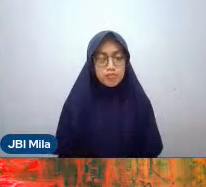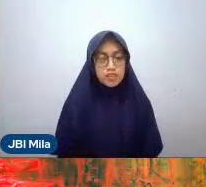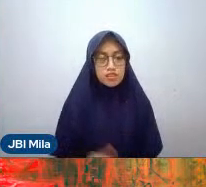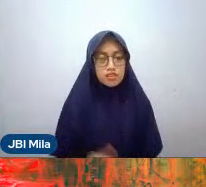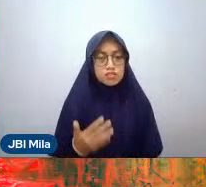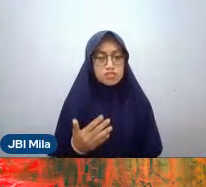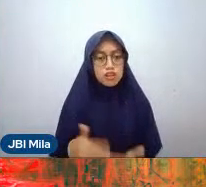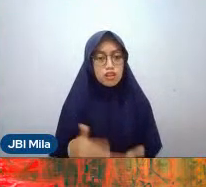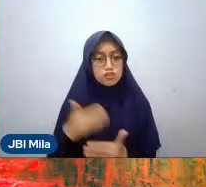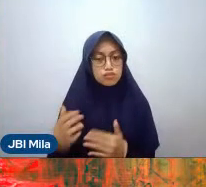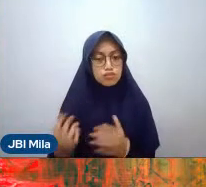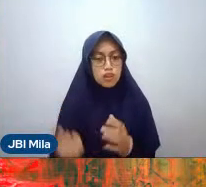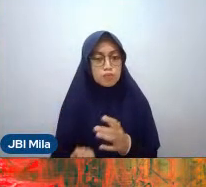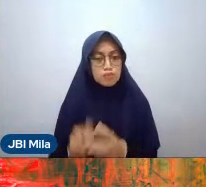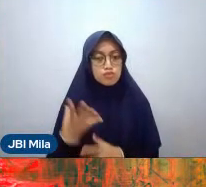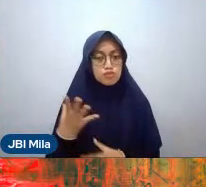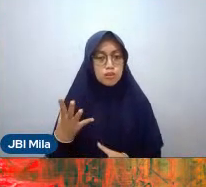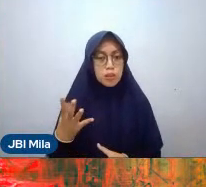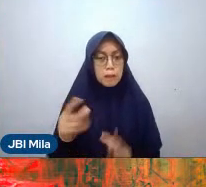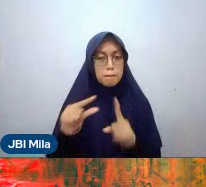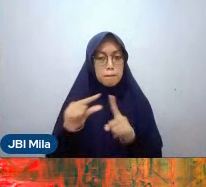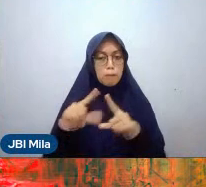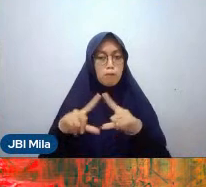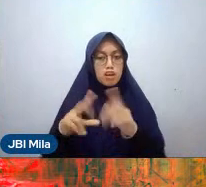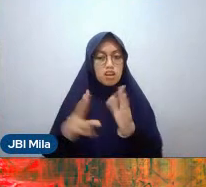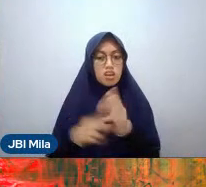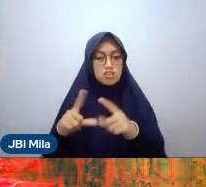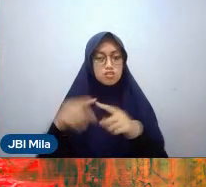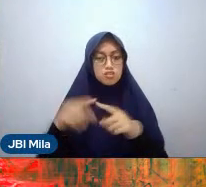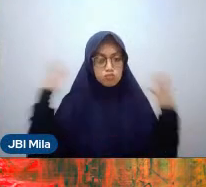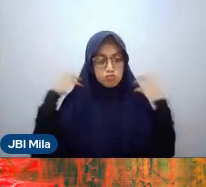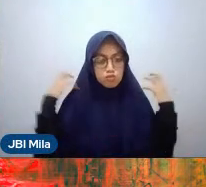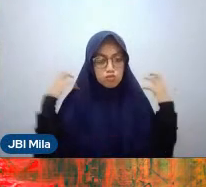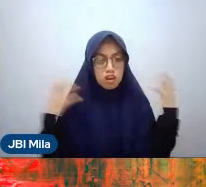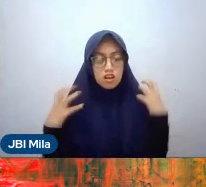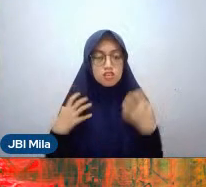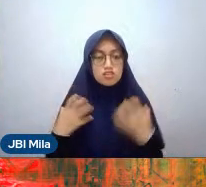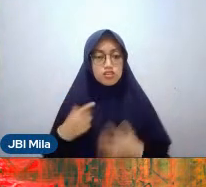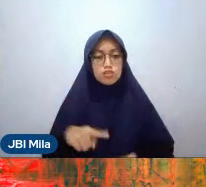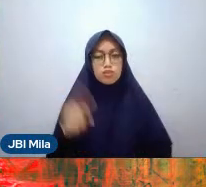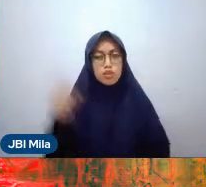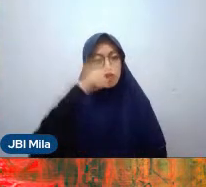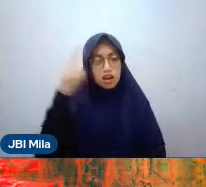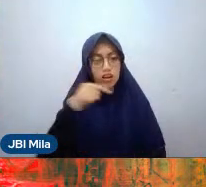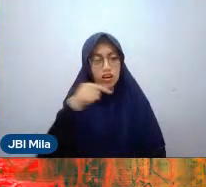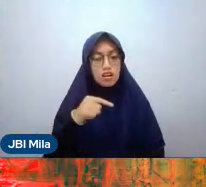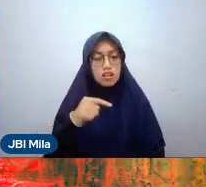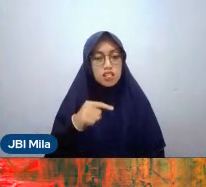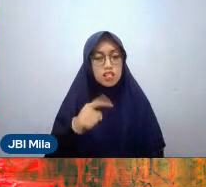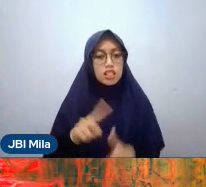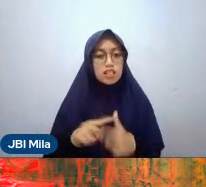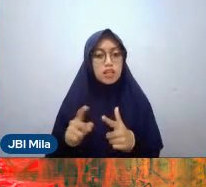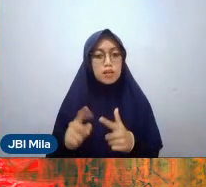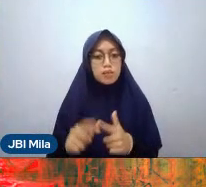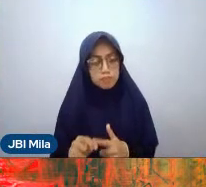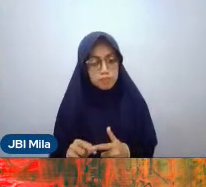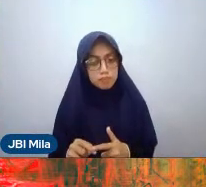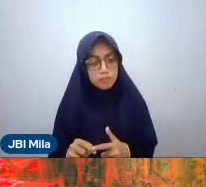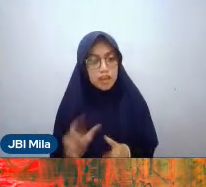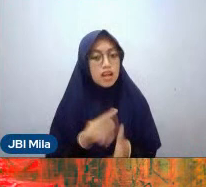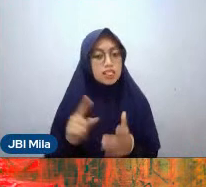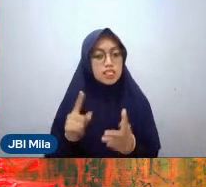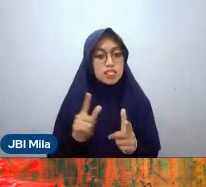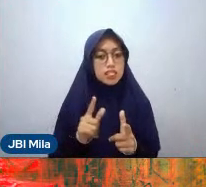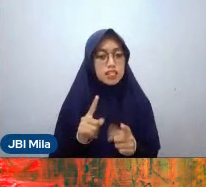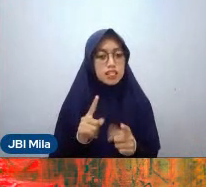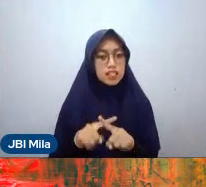muncul panas gitu ya, itu mungkin marah seperti itu. Tapi kalau jantungnya berdebar-debar tepat, kemudian muncul banyak ide,